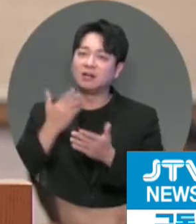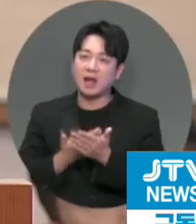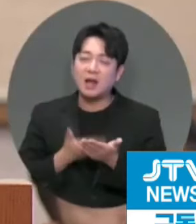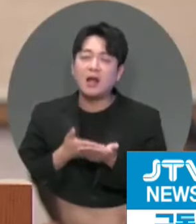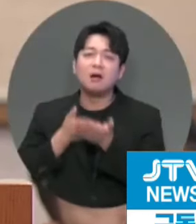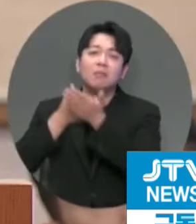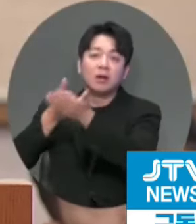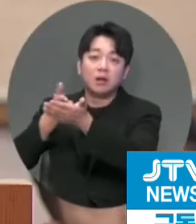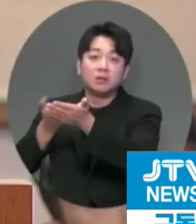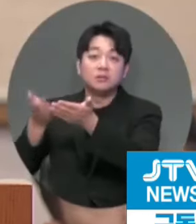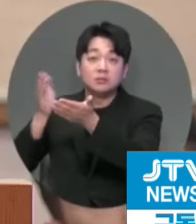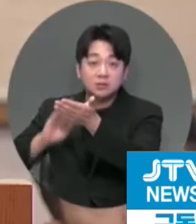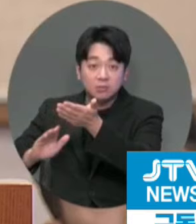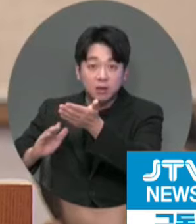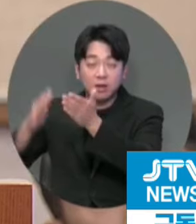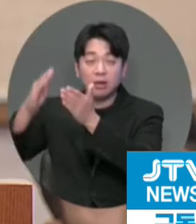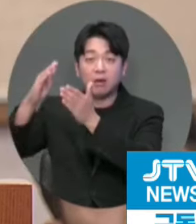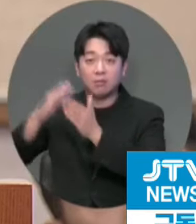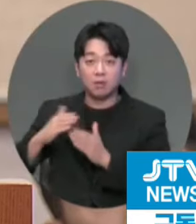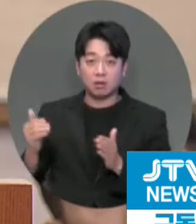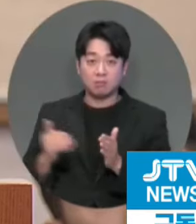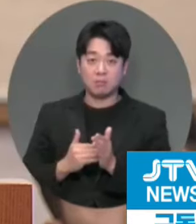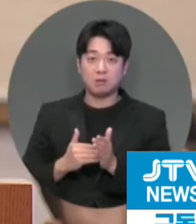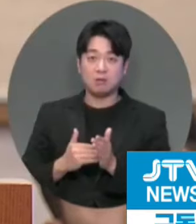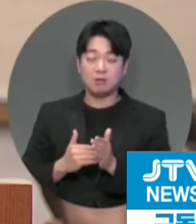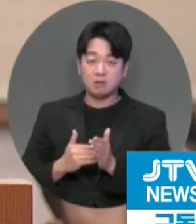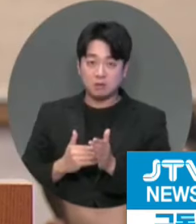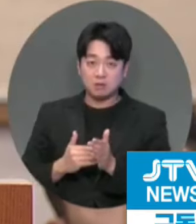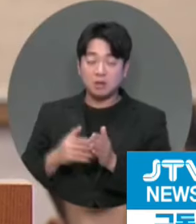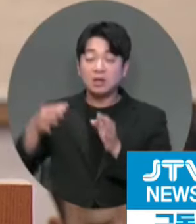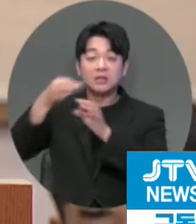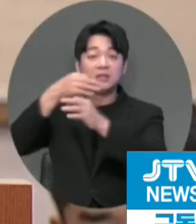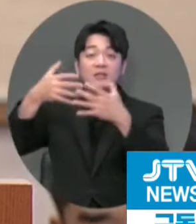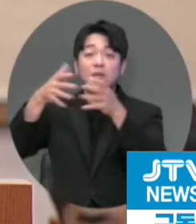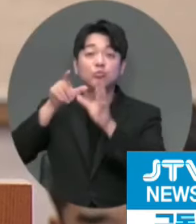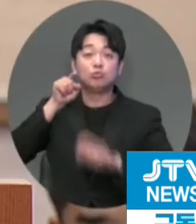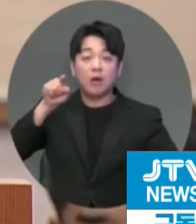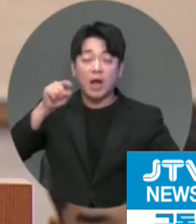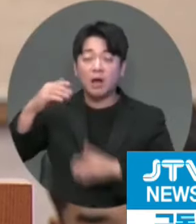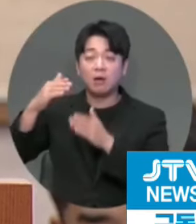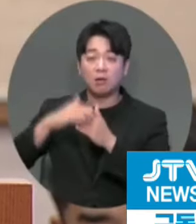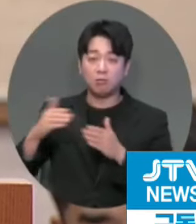했지만 기재부에서는 공무직이라는 이유로 예산을 편성해주지 않았습니다.